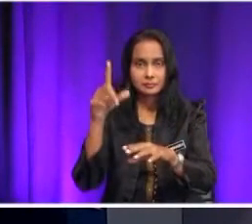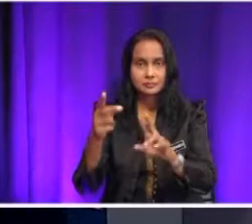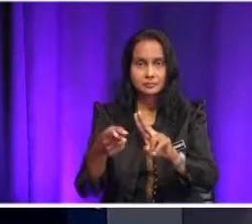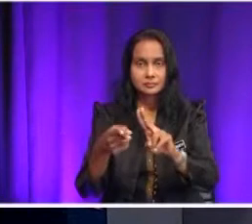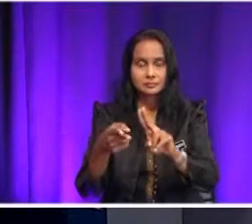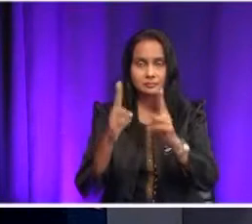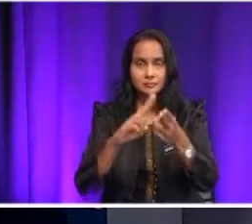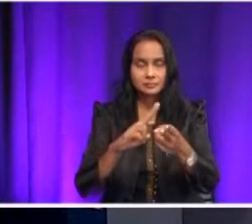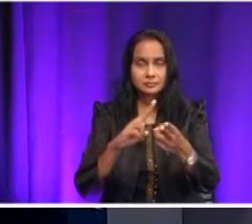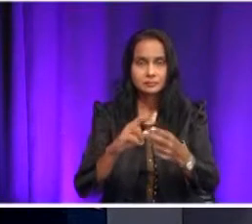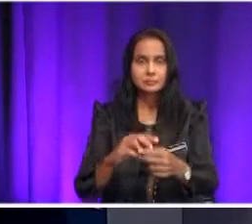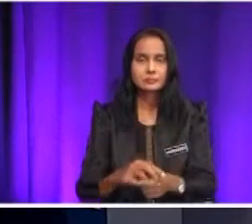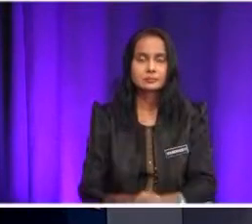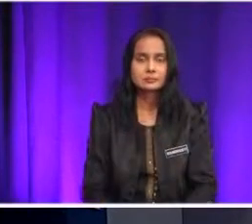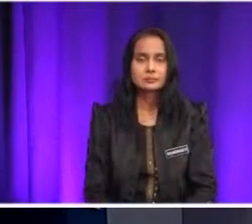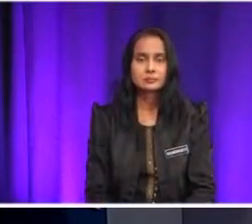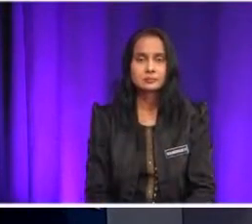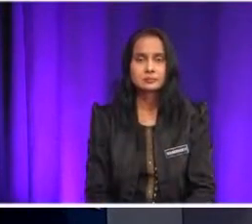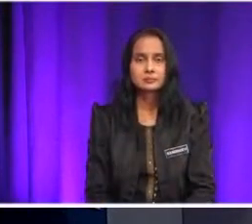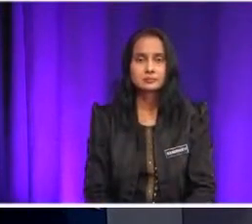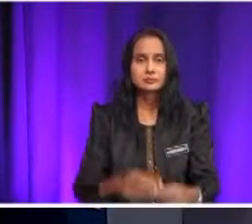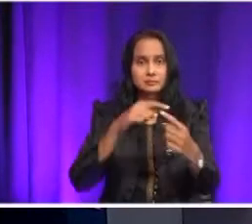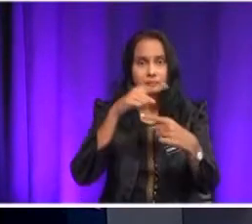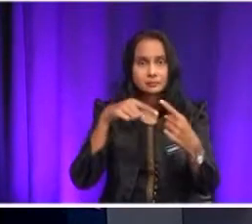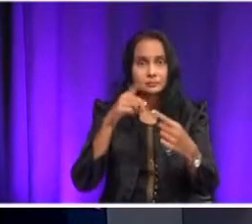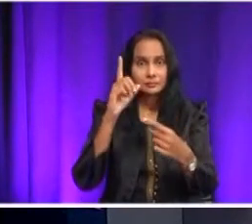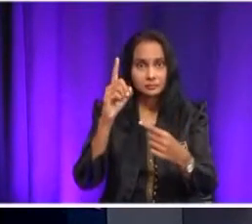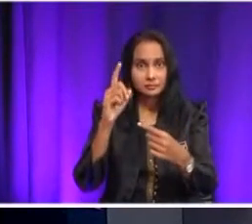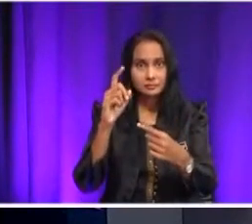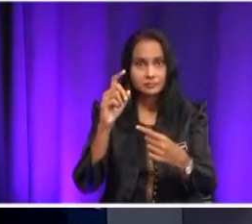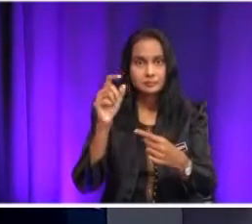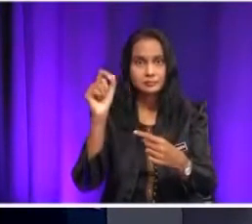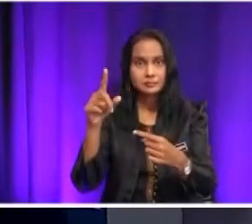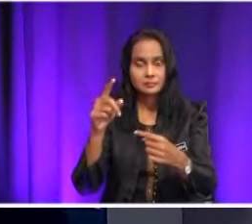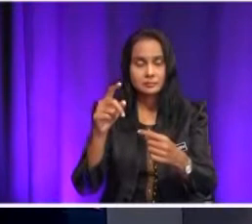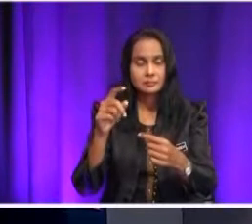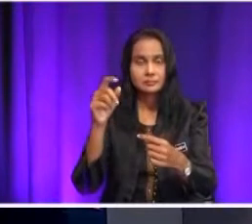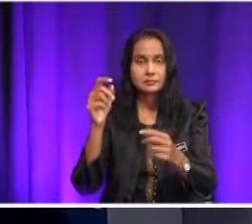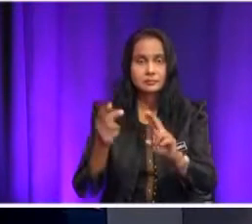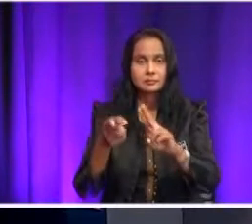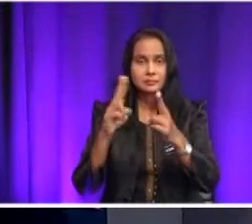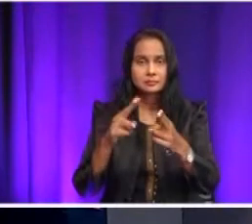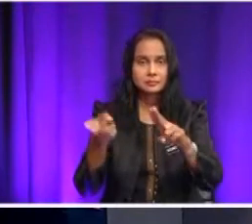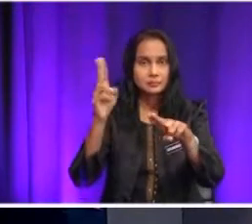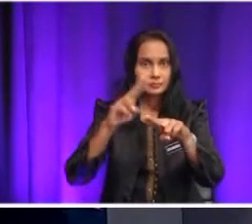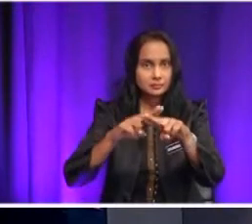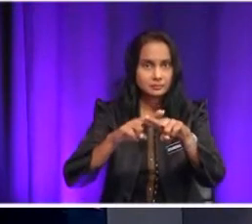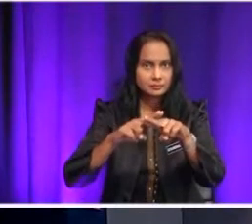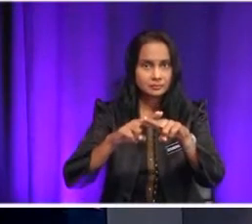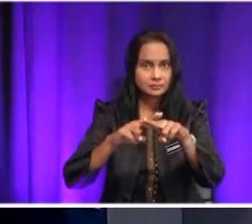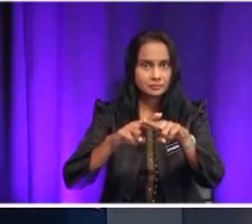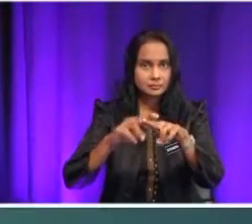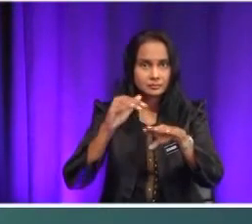apabila satu unit input berubah buruh ditambahkan ke atas